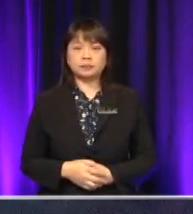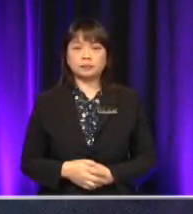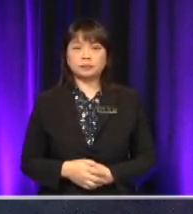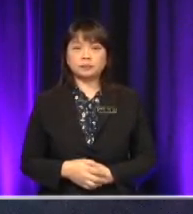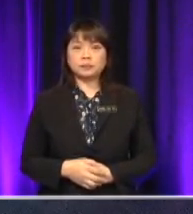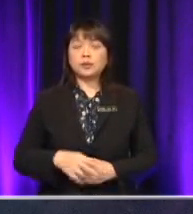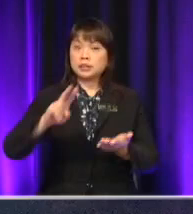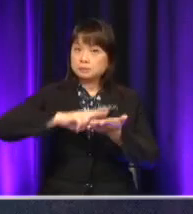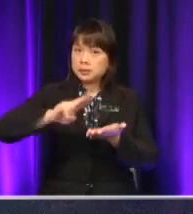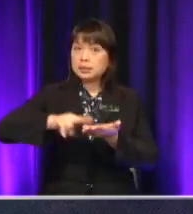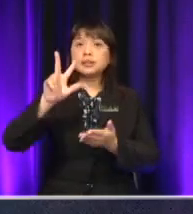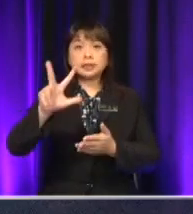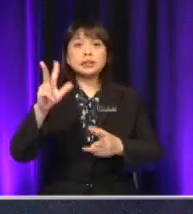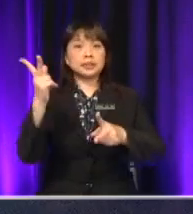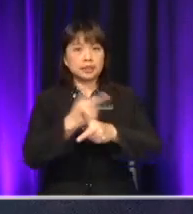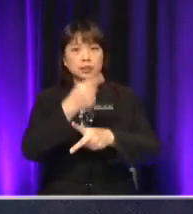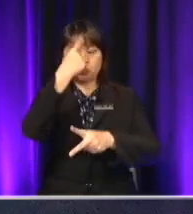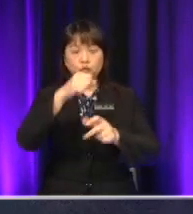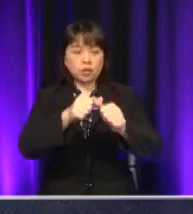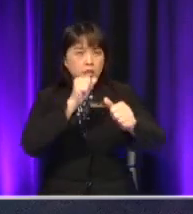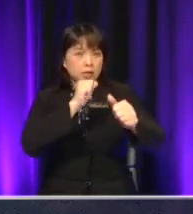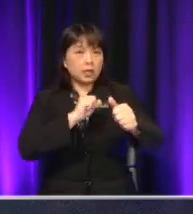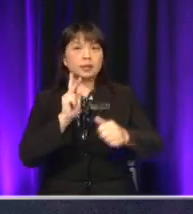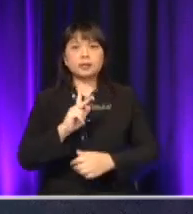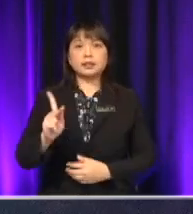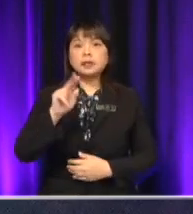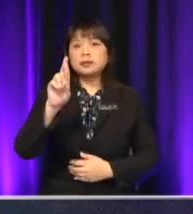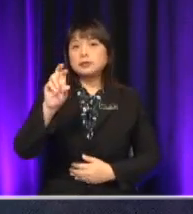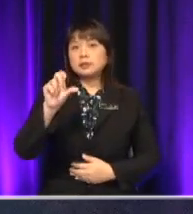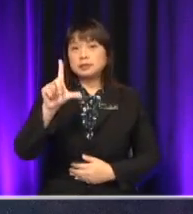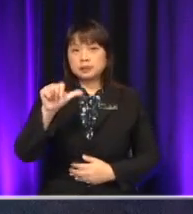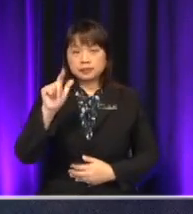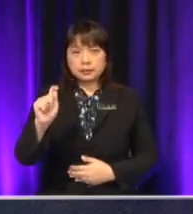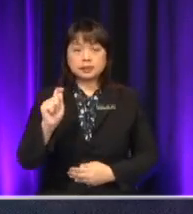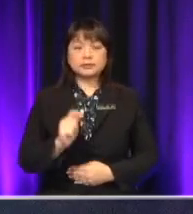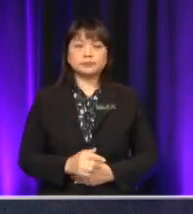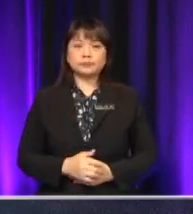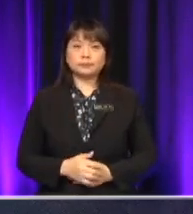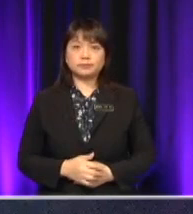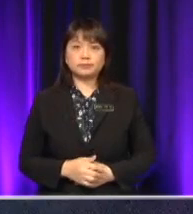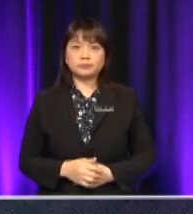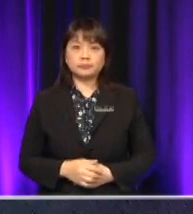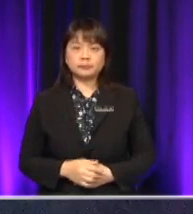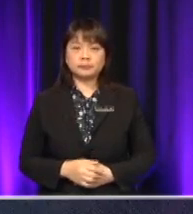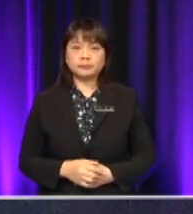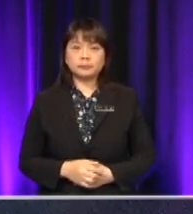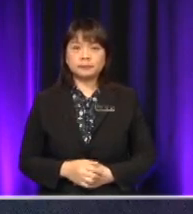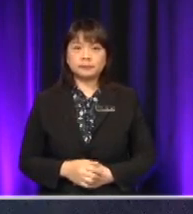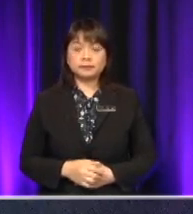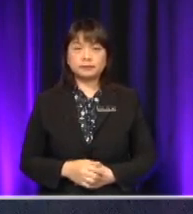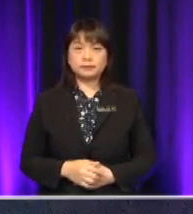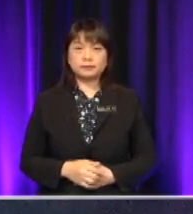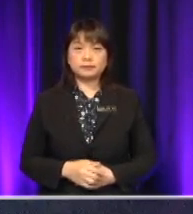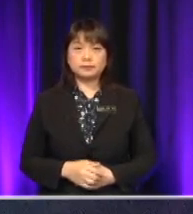kena baca 3 kali. 3 kali. Untuk elak ralat. Persis. Kalau sama juga. Betul. Kita nak elak ralat, kita baca 3 kali. Saya